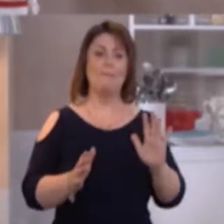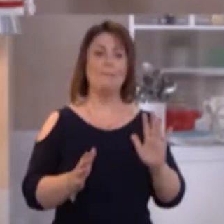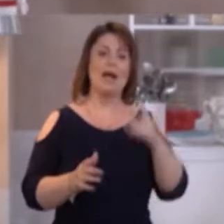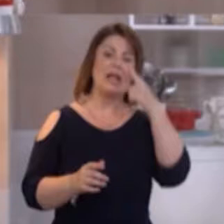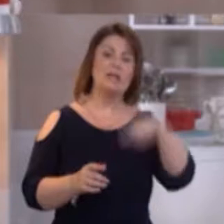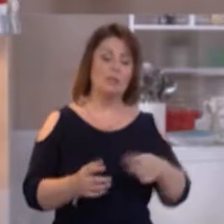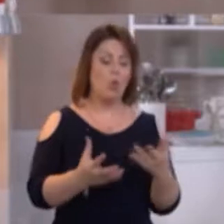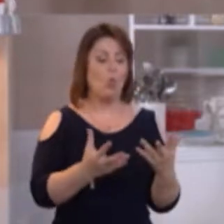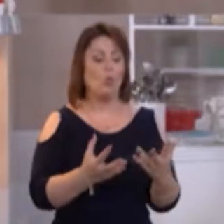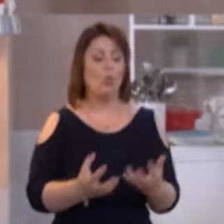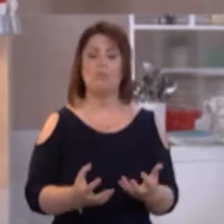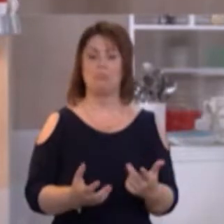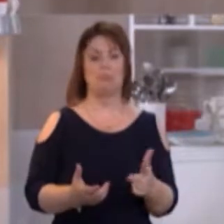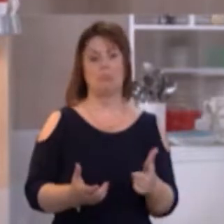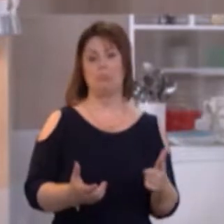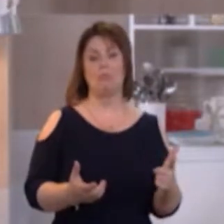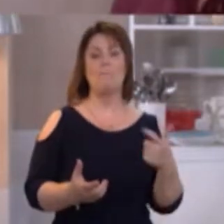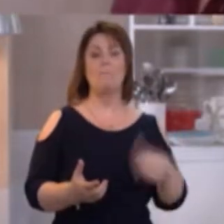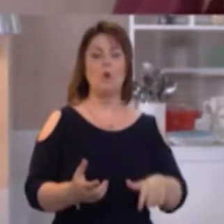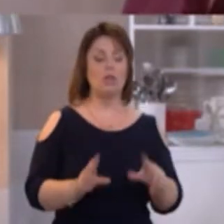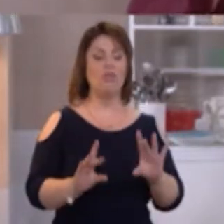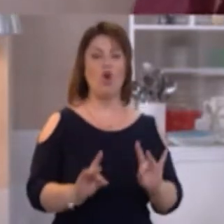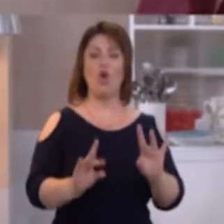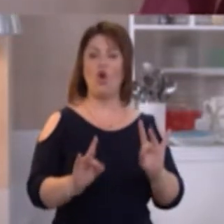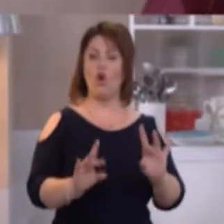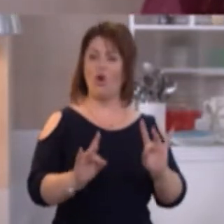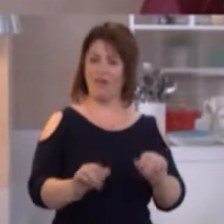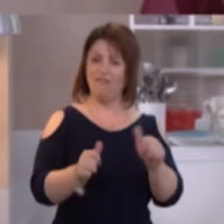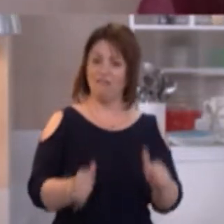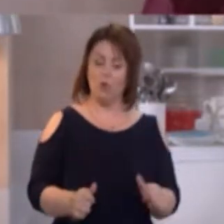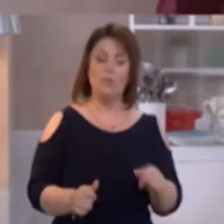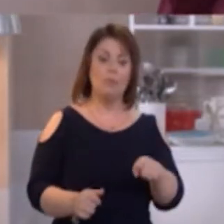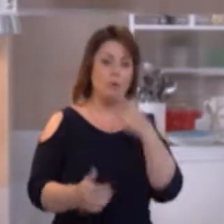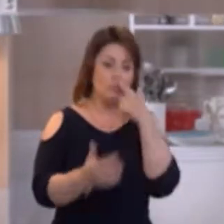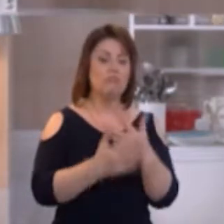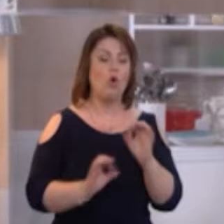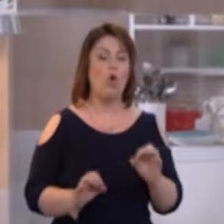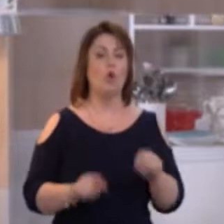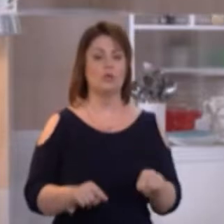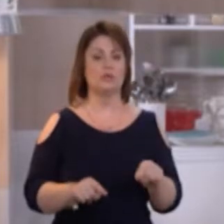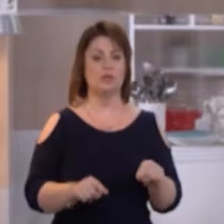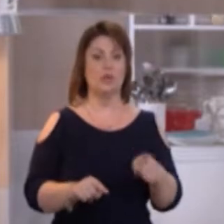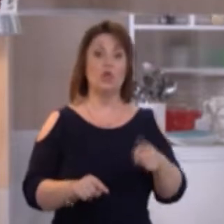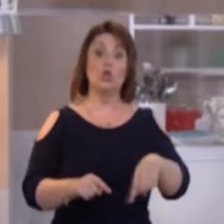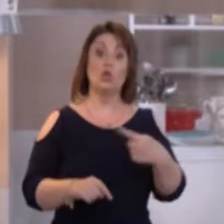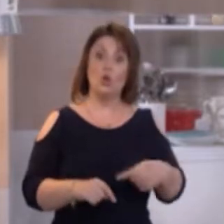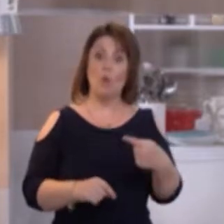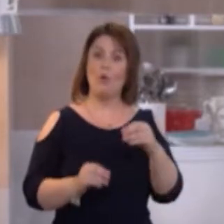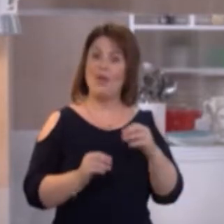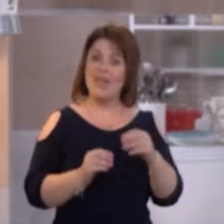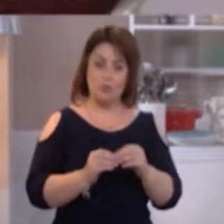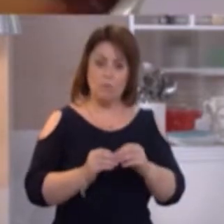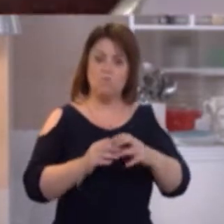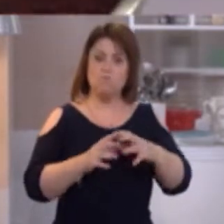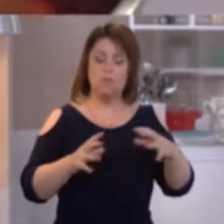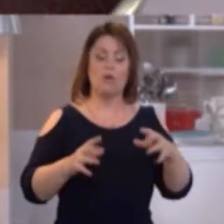non dobbiamo stare attenti a smontare l'impasto, perché diventerà, diciamo, molto colloso, è proprio la sua caratteristica, no? E sarà il lievito poi ad aiutare la lievitazione. Quindi